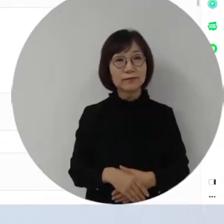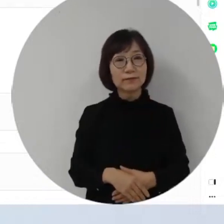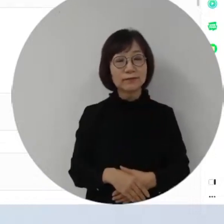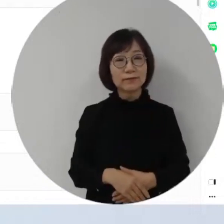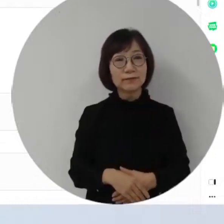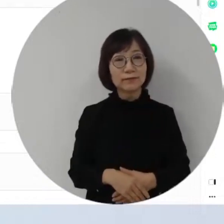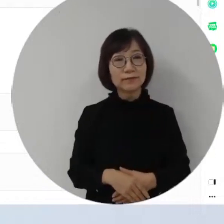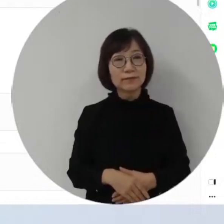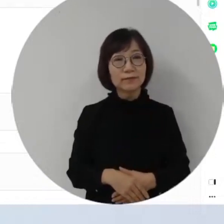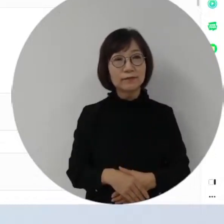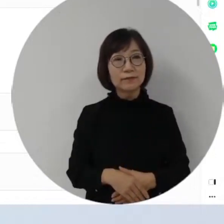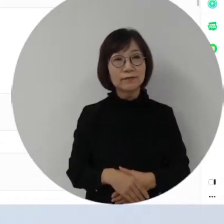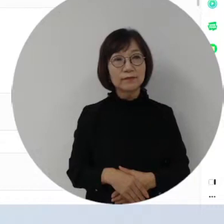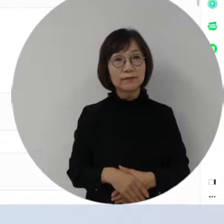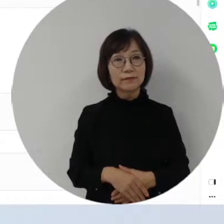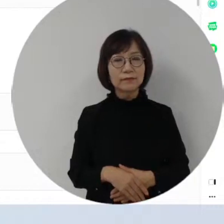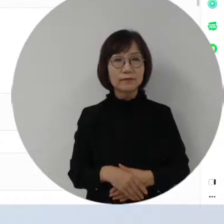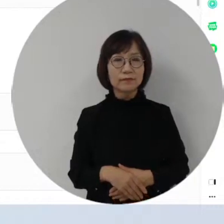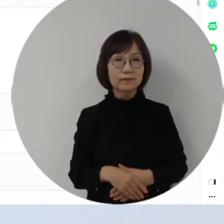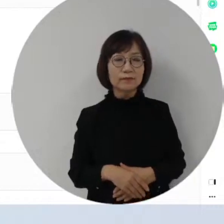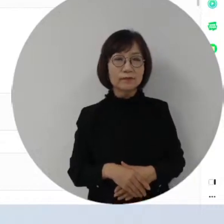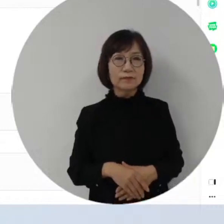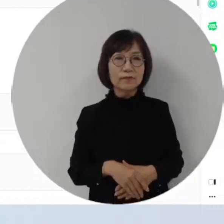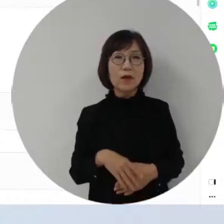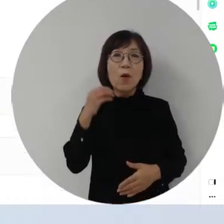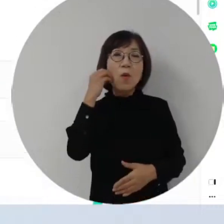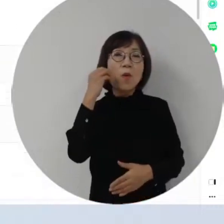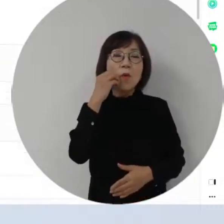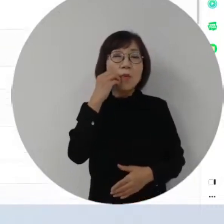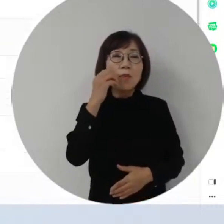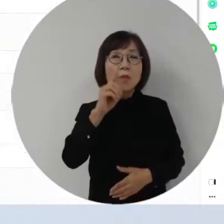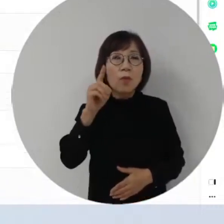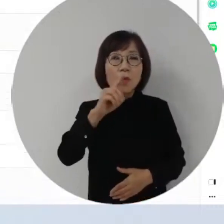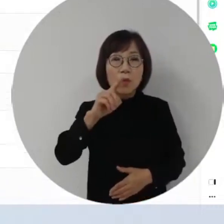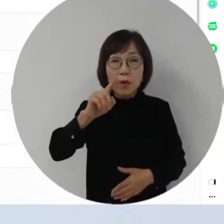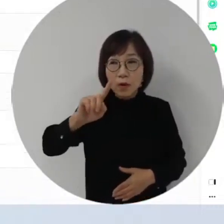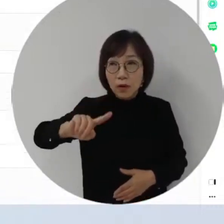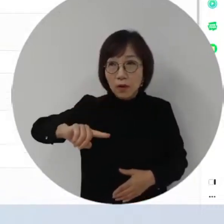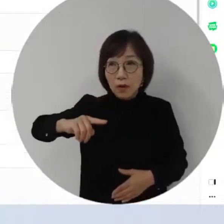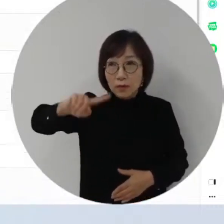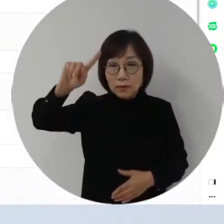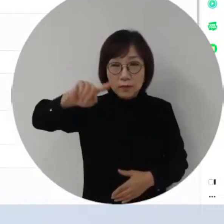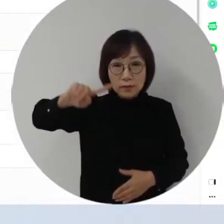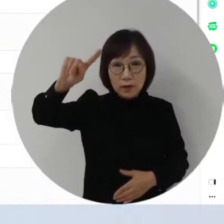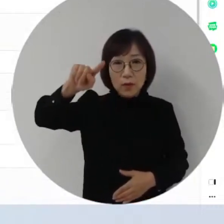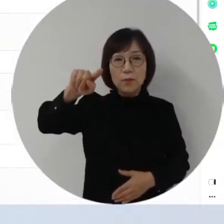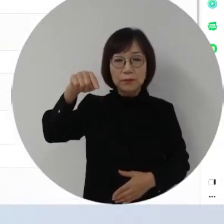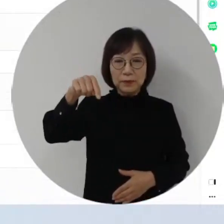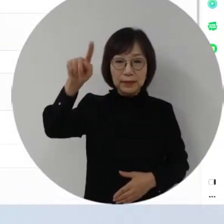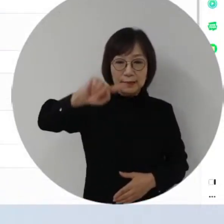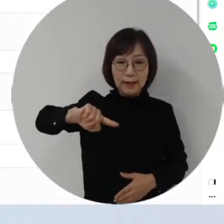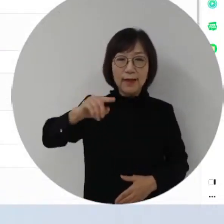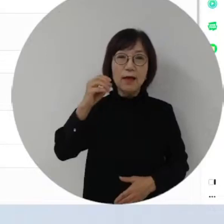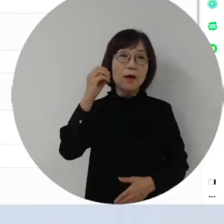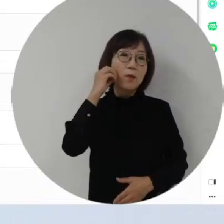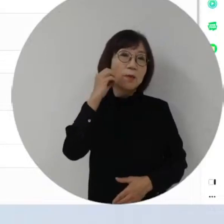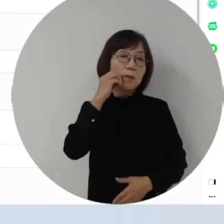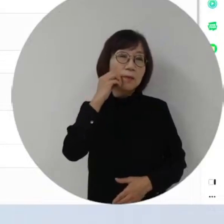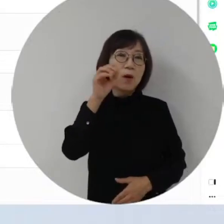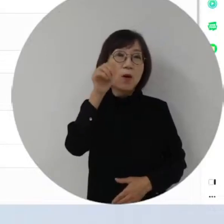그러면 홈페이지가 어디를 얘기하는 거예요? 아래로 더 내려가 볼게요. 여기 있죠. 여기.